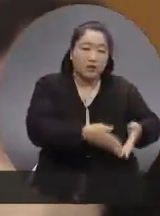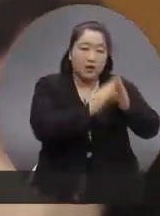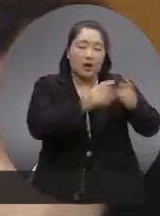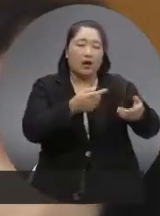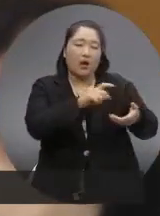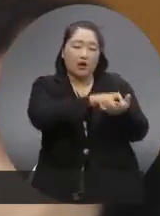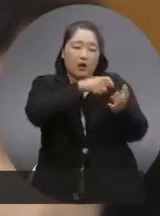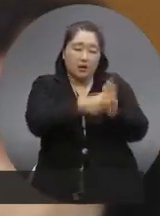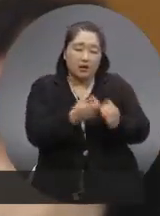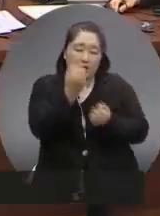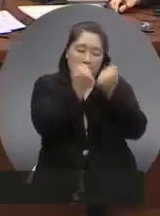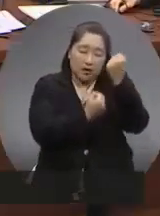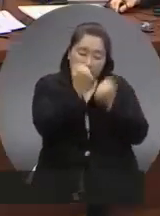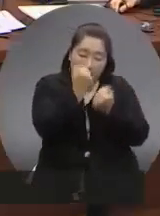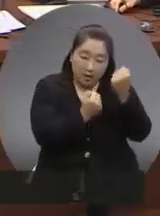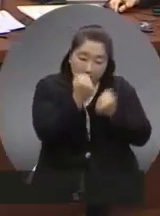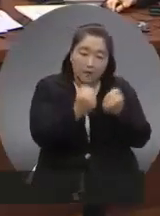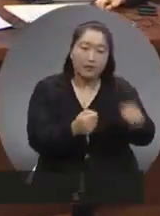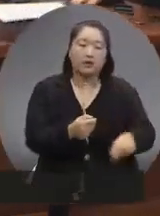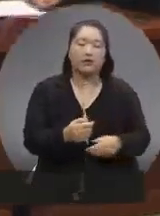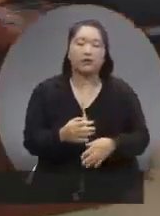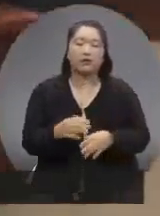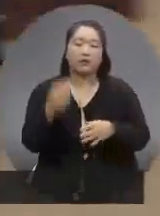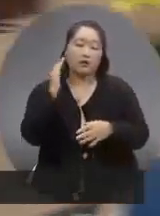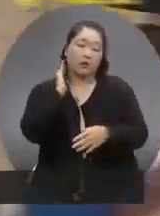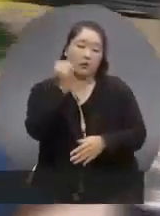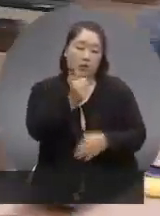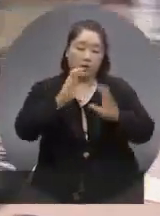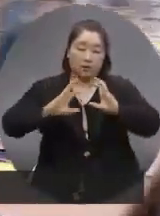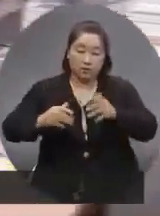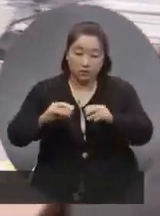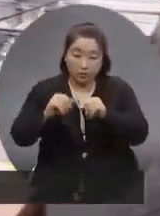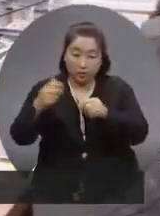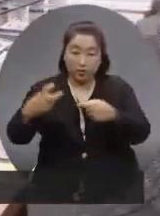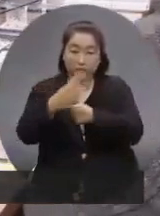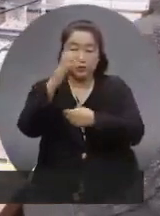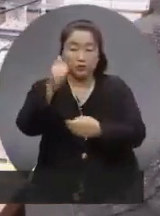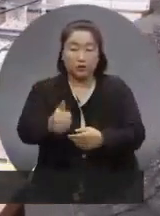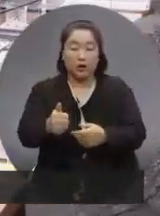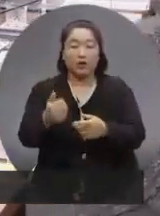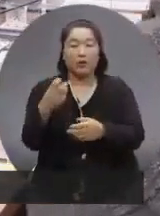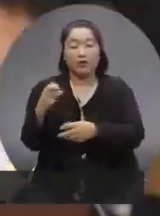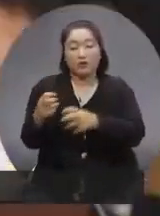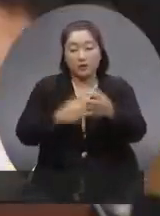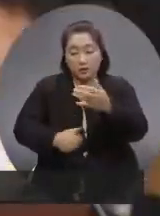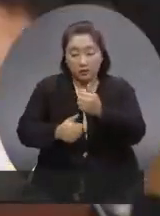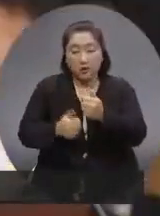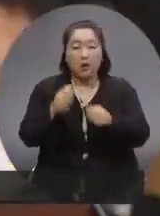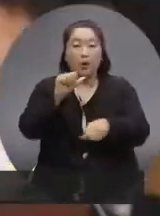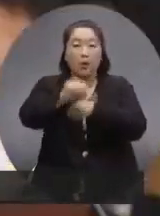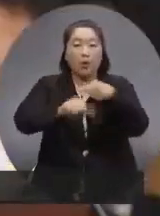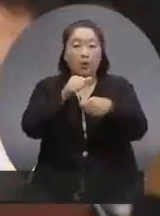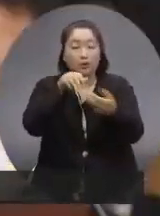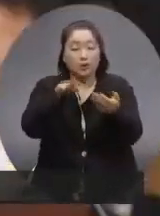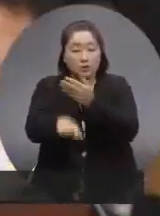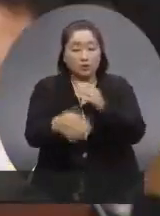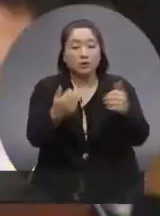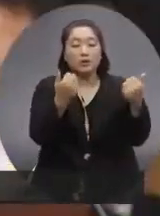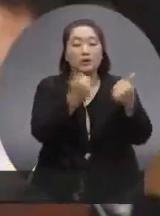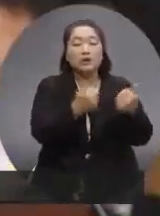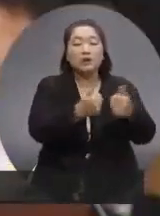주력했습니다. 대통령과 국토교통부 장관, 여당 원내대표에 이어 이번엔 5년 뒤 세종시장이